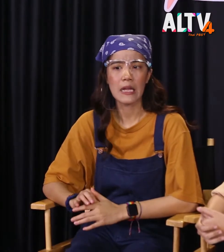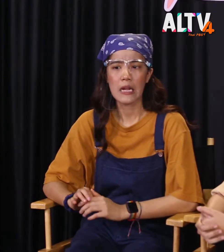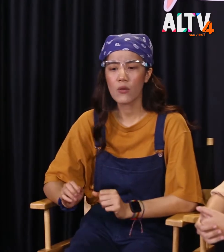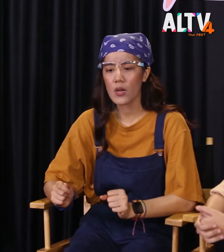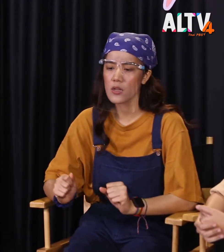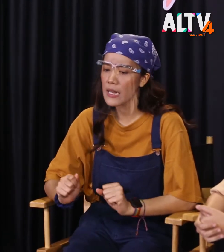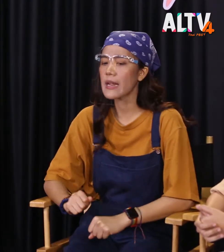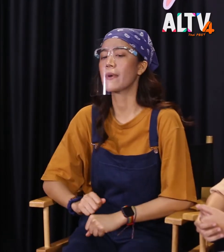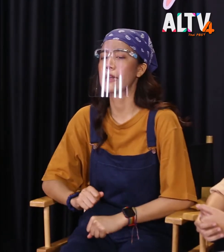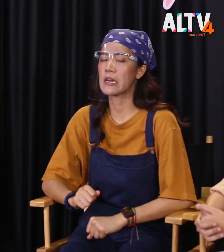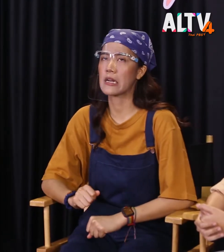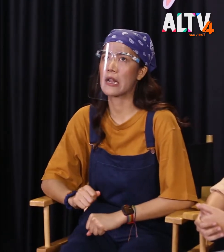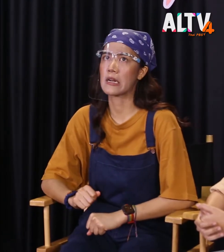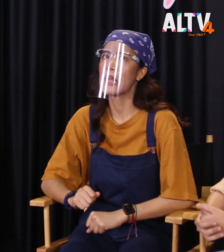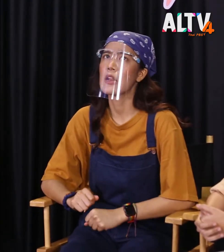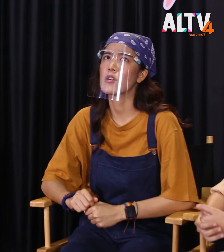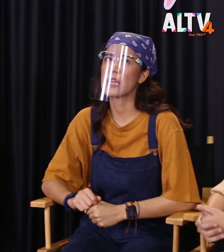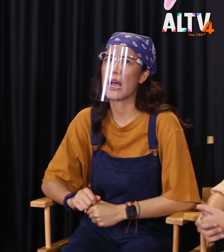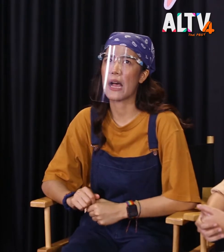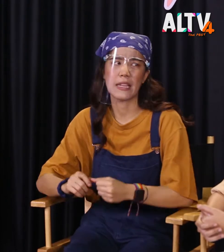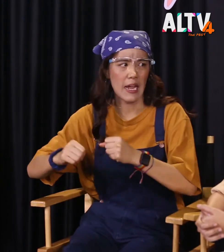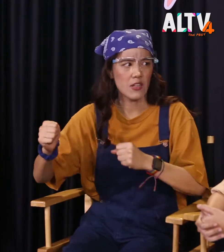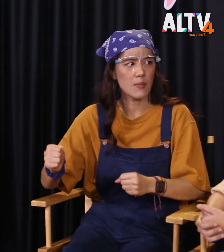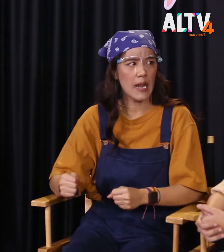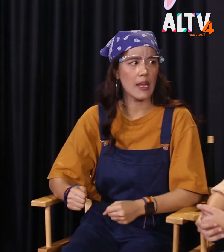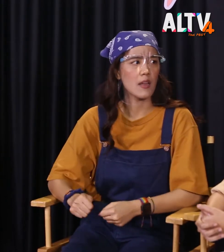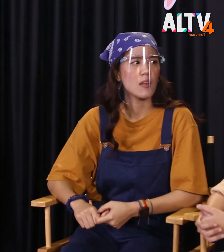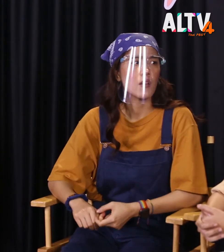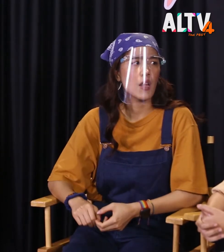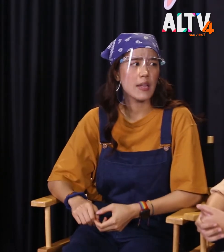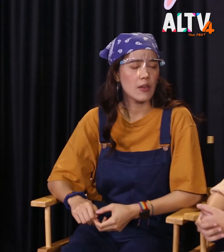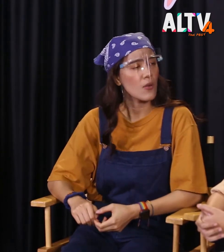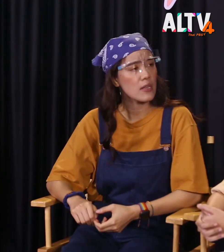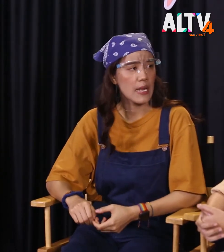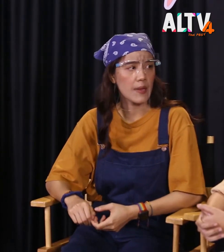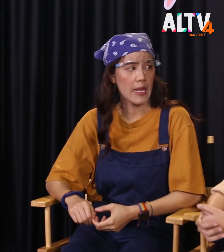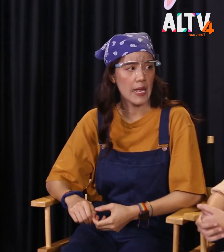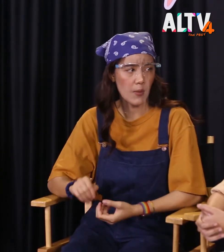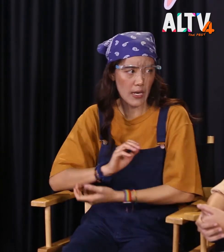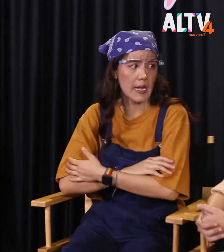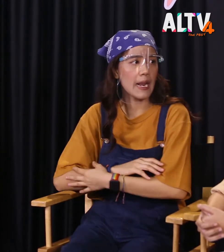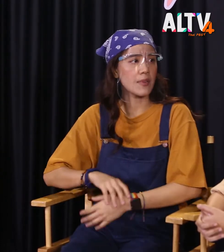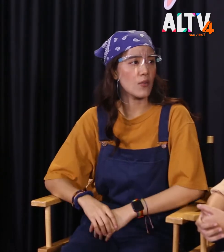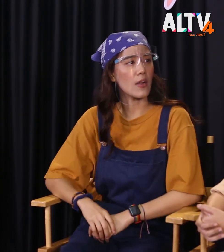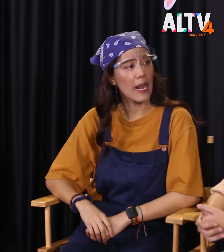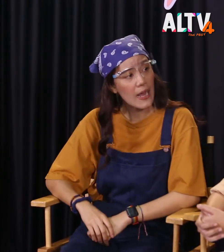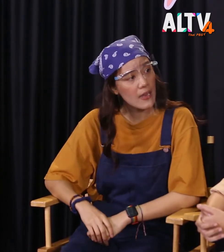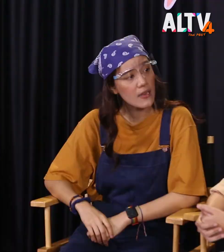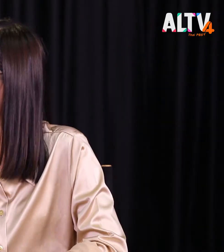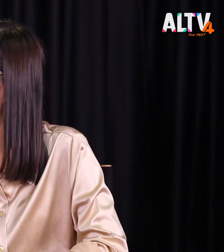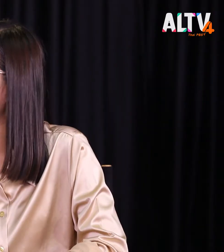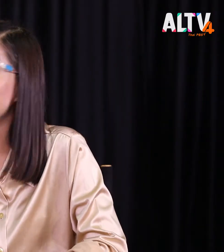านแล้วครูออนก็ต้องนั่งทำงานนานๆแล้วก็จะหายางยืดไม่ได้แล้วอย่างนี้ครูออนจะทำยังไงให้ผ่อนคลายกล้ามเนื้อครูออน